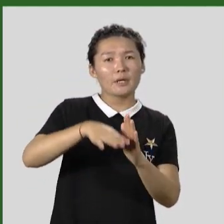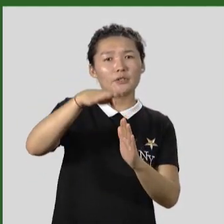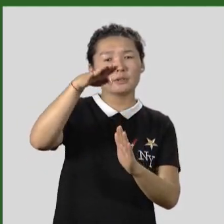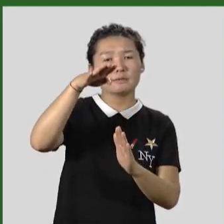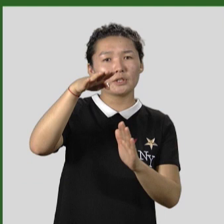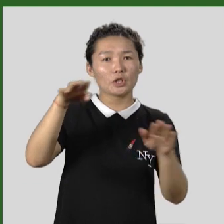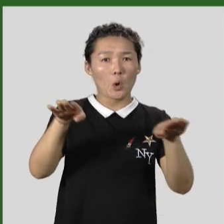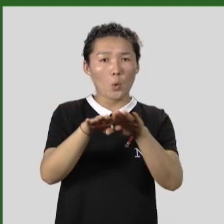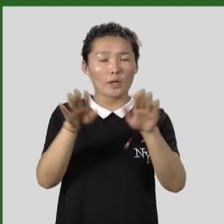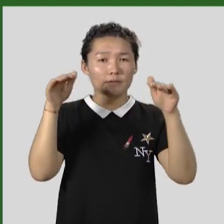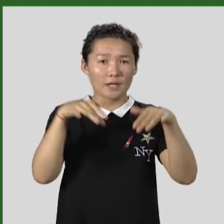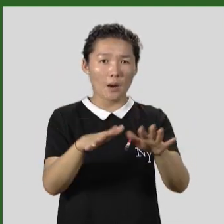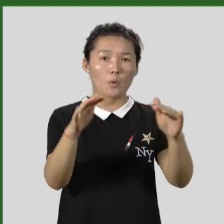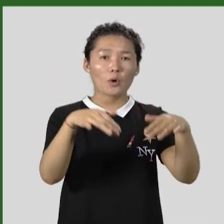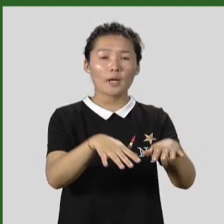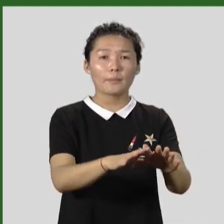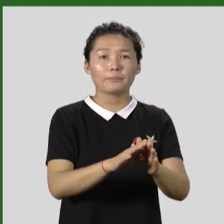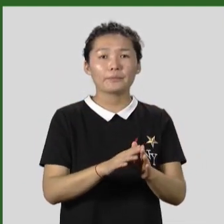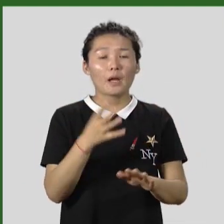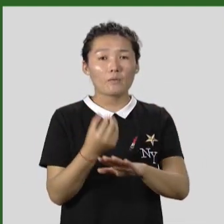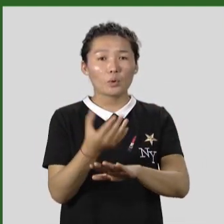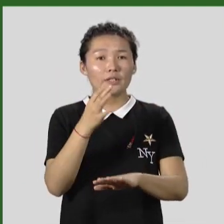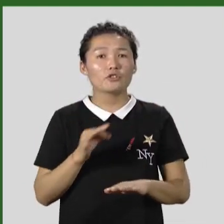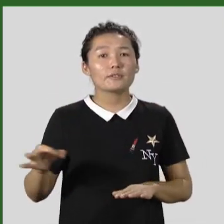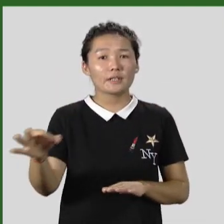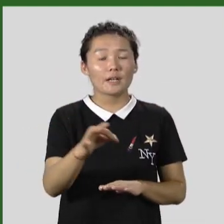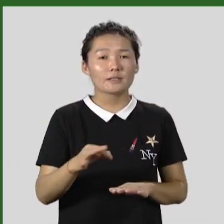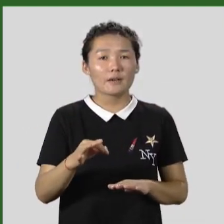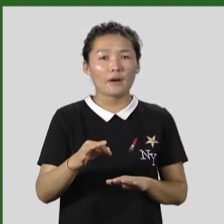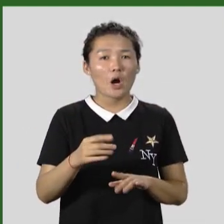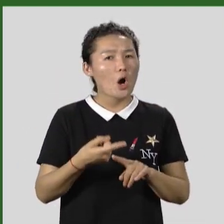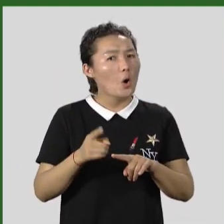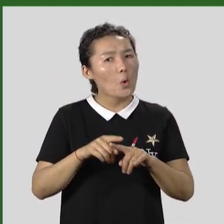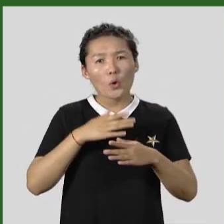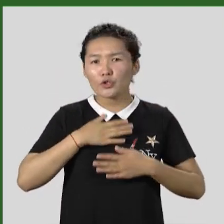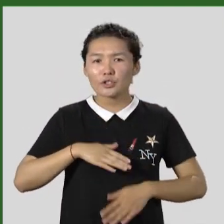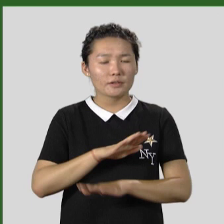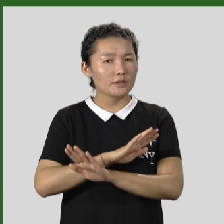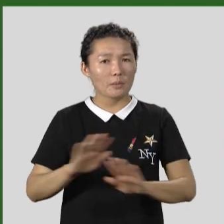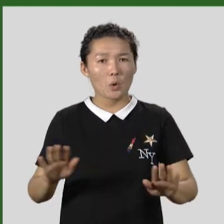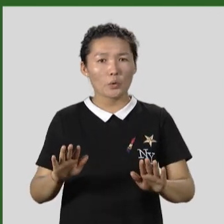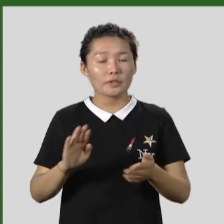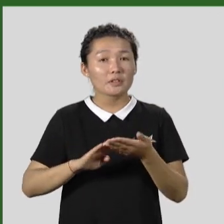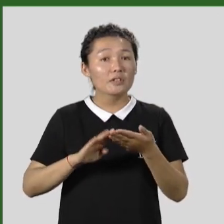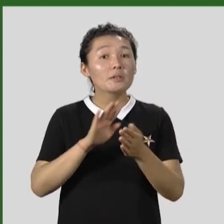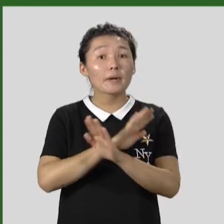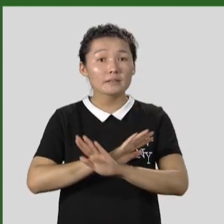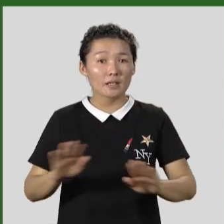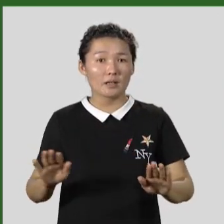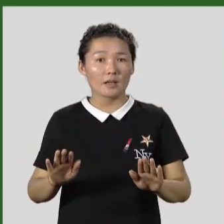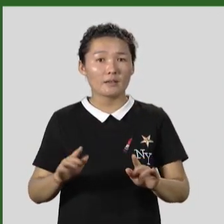уровня моря. Вулканические острова очень неспокойны и непостоянны. Они